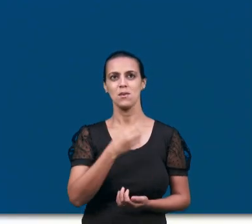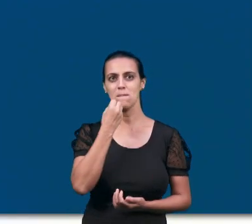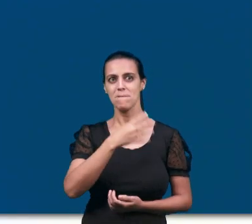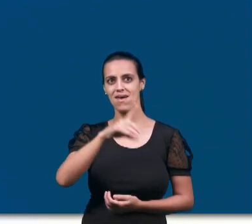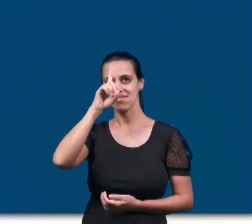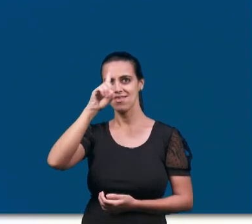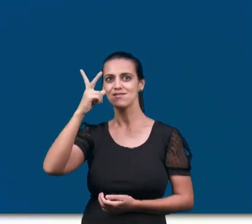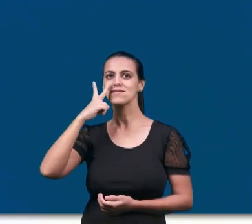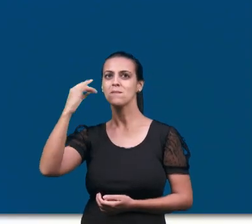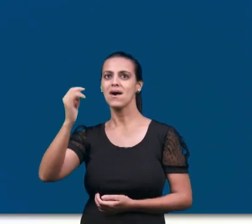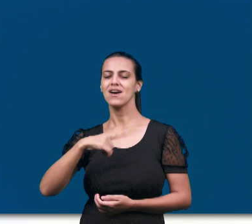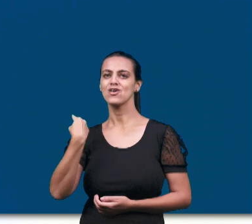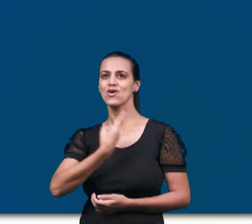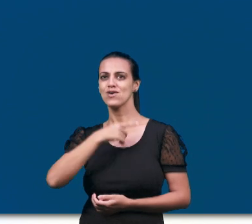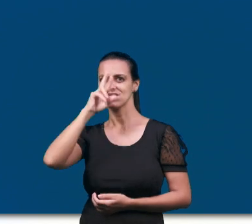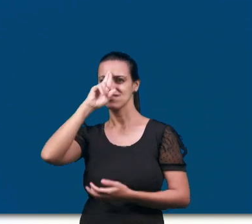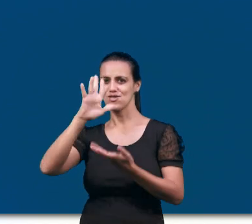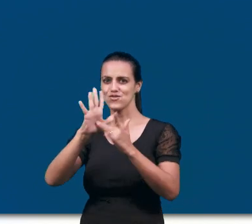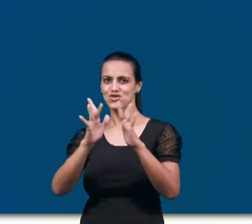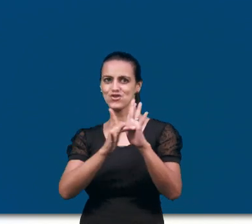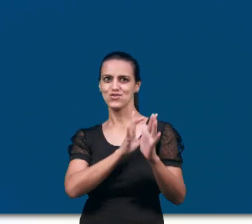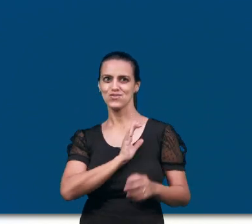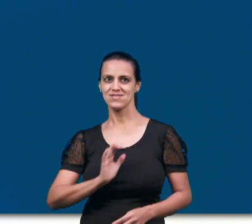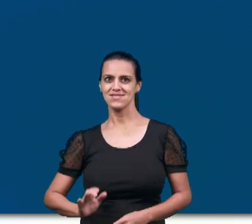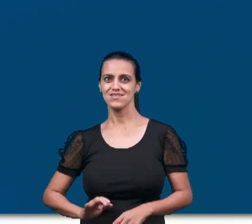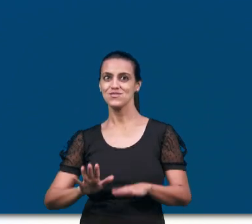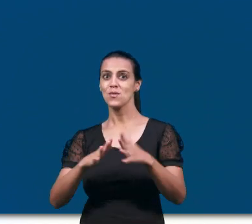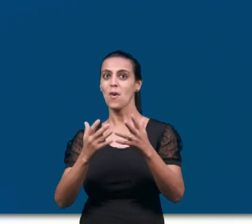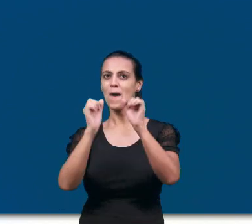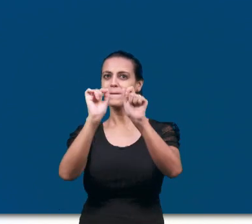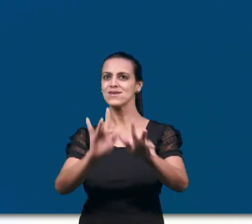Béni, Dieu Père de notre Seigneur Jésus-Christ.